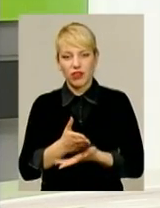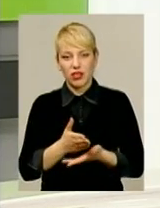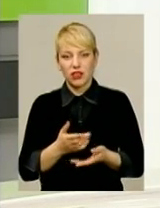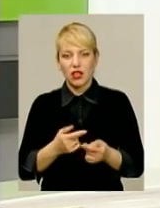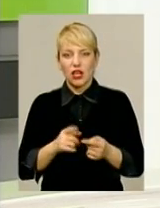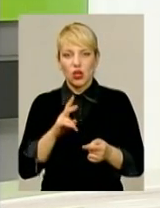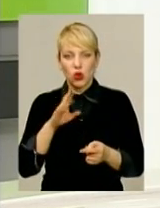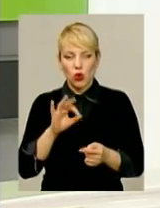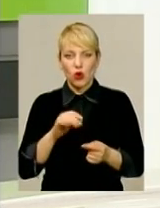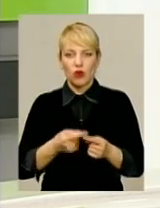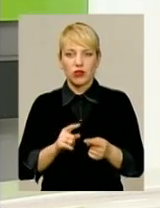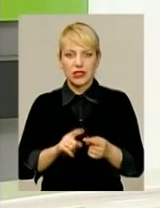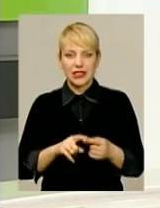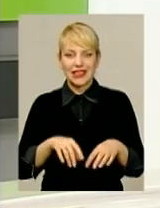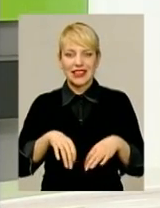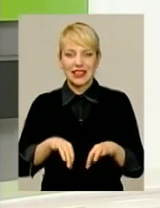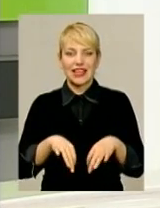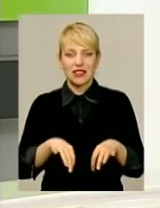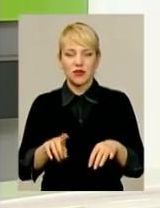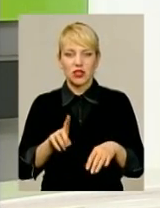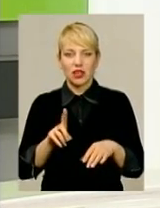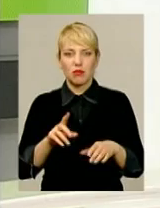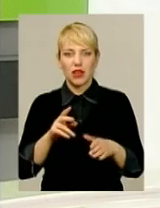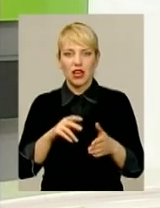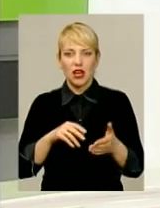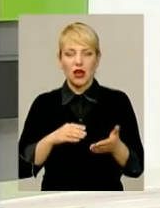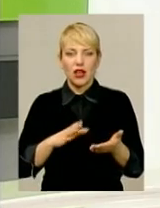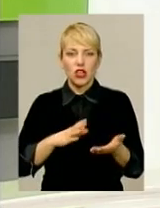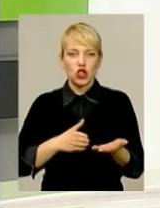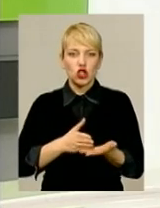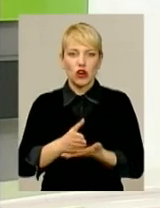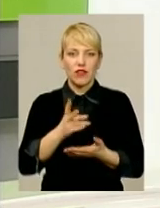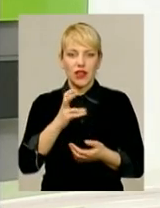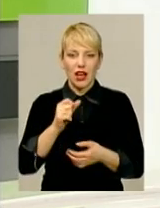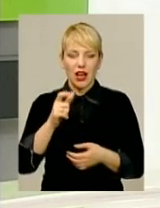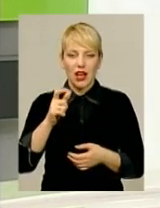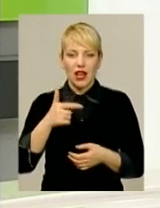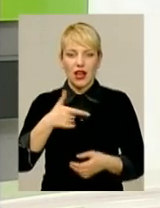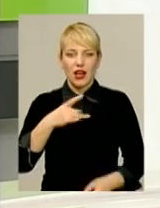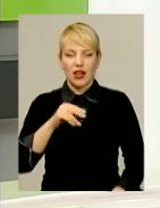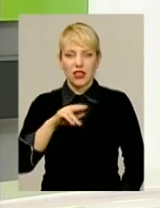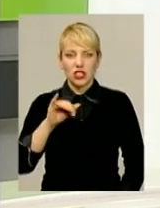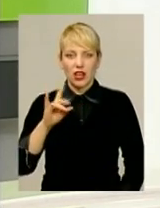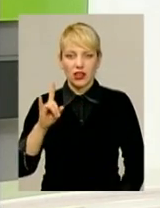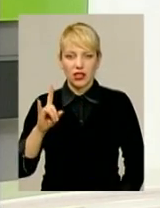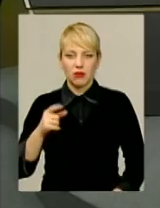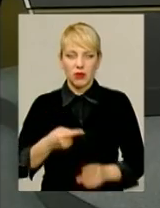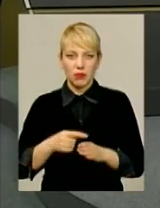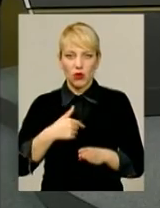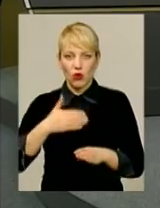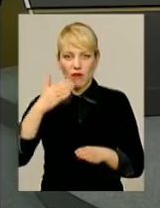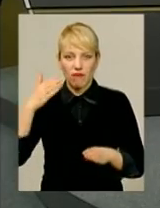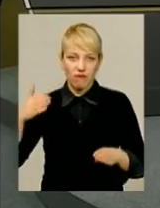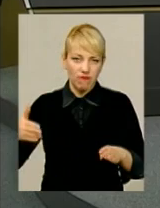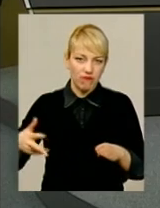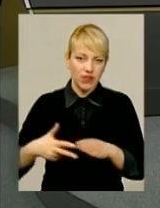потік транспорту, який би йшов би на Гречани, ми б просто його б відрізали, і він би йшов би безпосередньо на